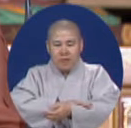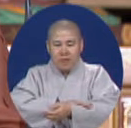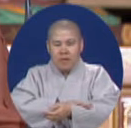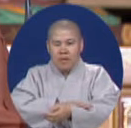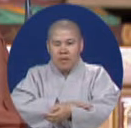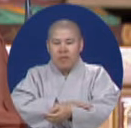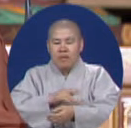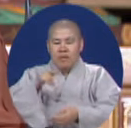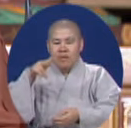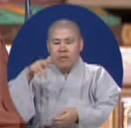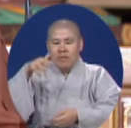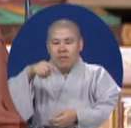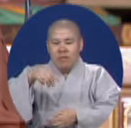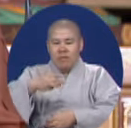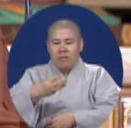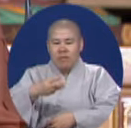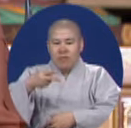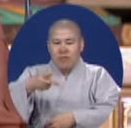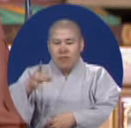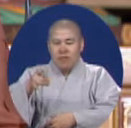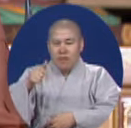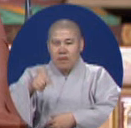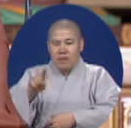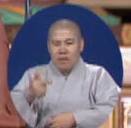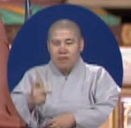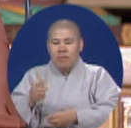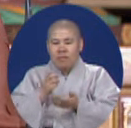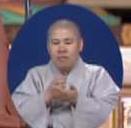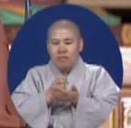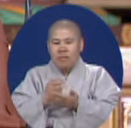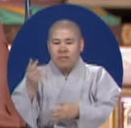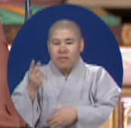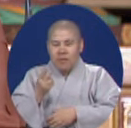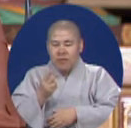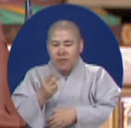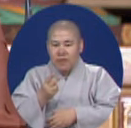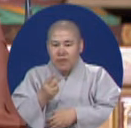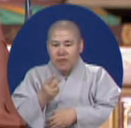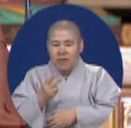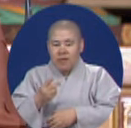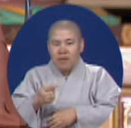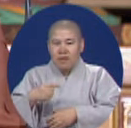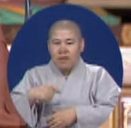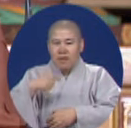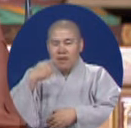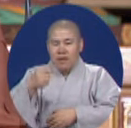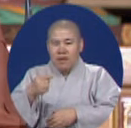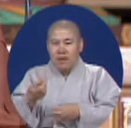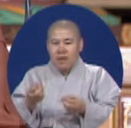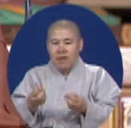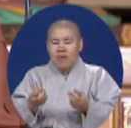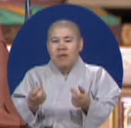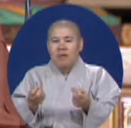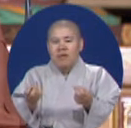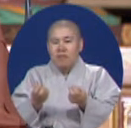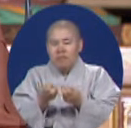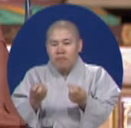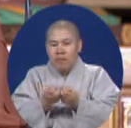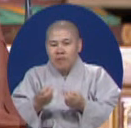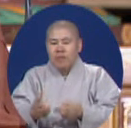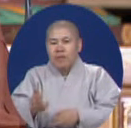반야는 이건 출세간법이에요. 그 다음에 뒤에 이제 방편바람일, 원바람일,